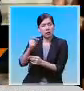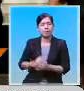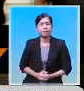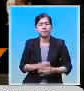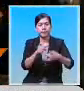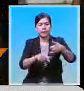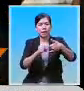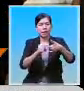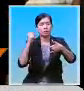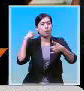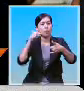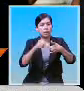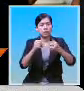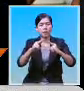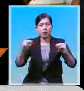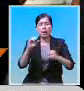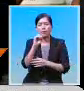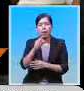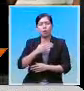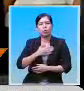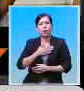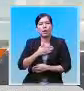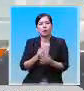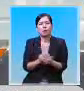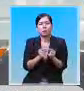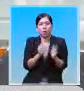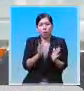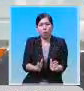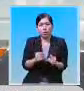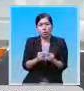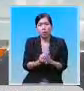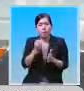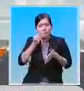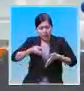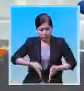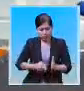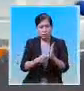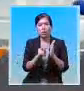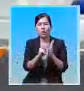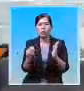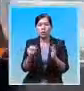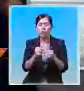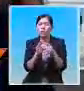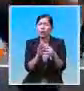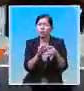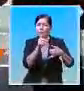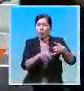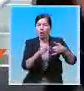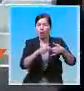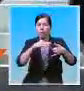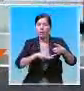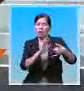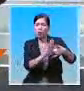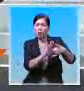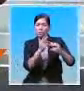ค่ะก็ระบุไว้บอกว่าในฐานะที่ตนเองเป็นชาวนนทบุรีเกรงว่านายนพดลจะเสียขวัญและกำลังใจเพราะว่าทำเพื่อสังคมมาโดย